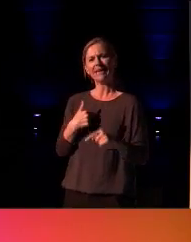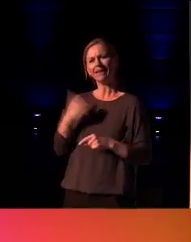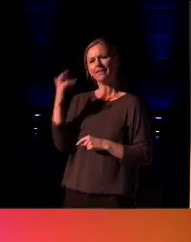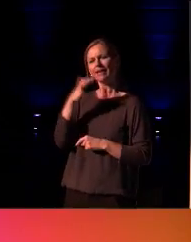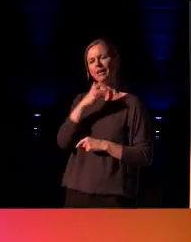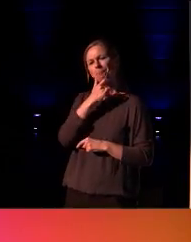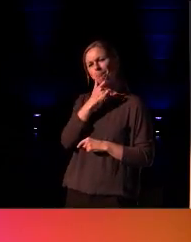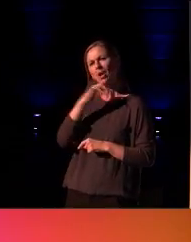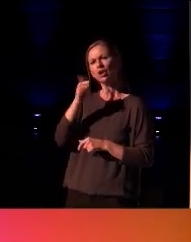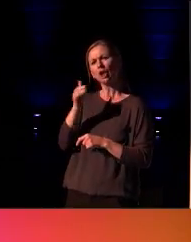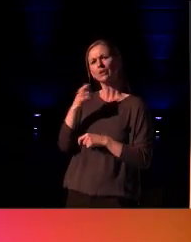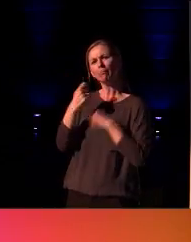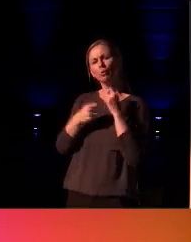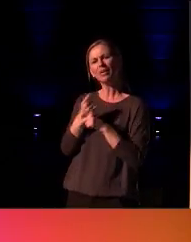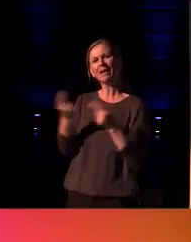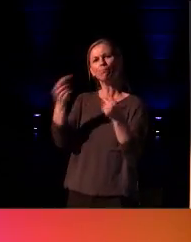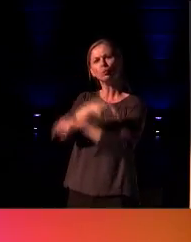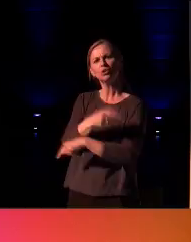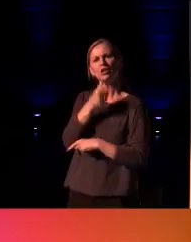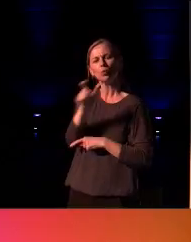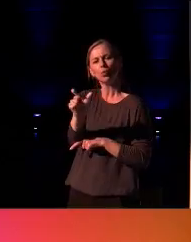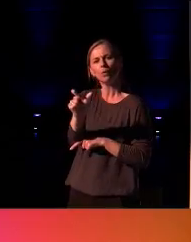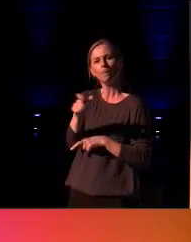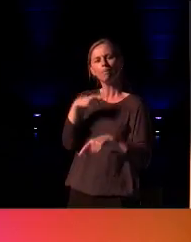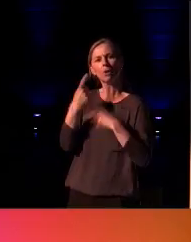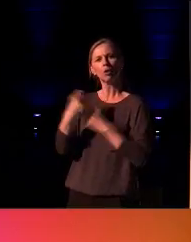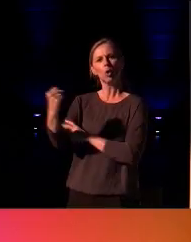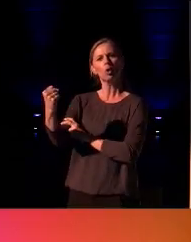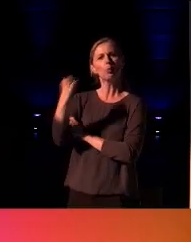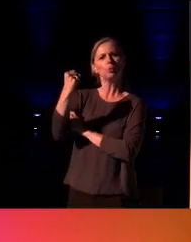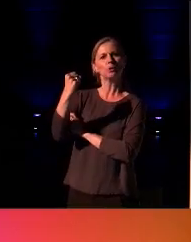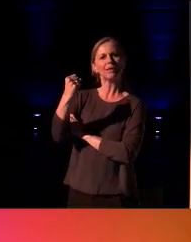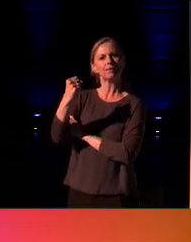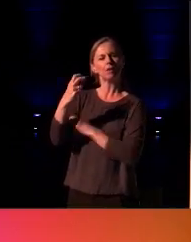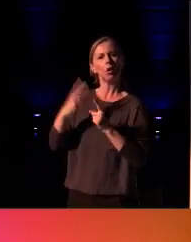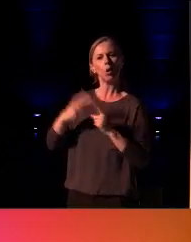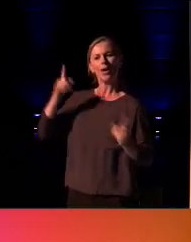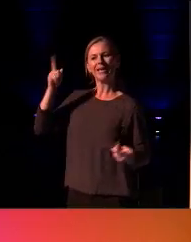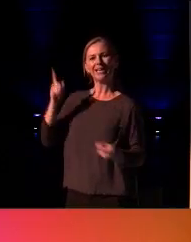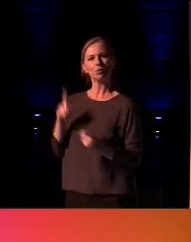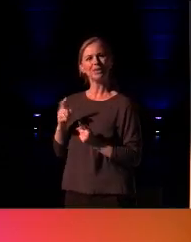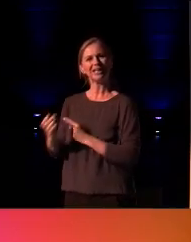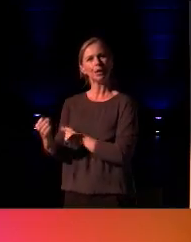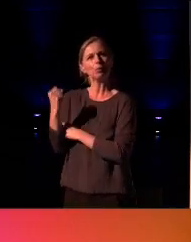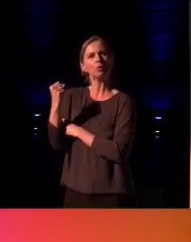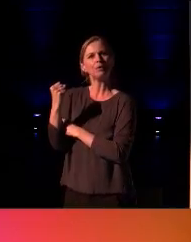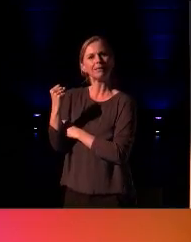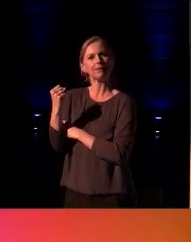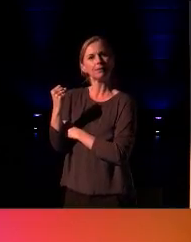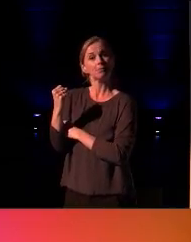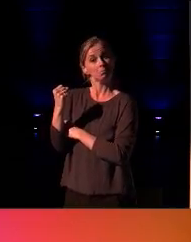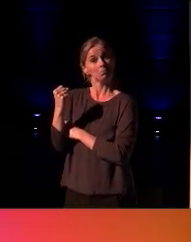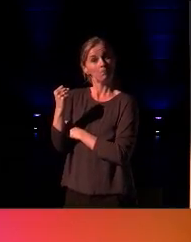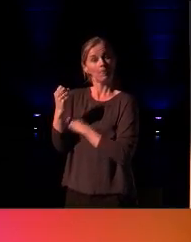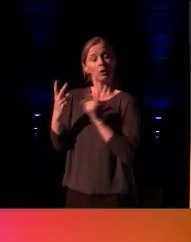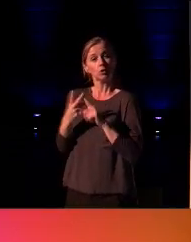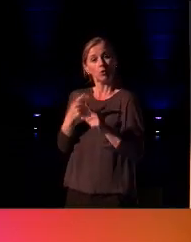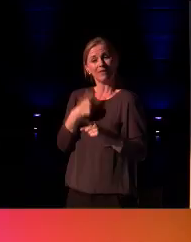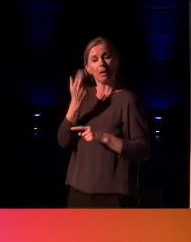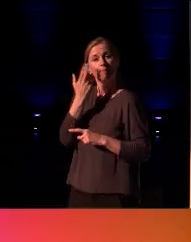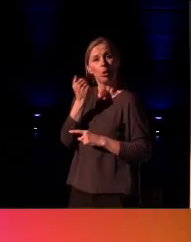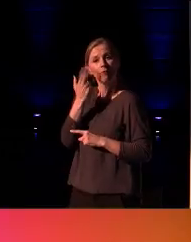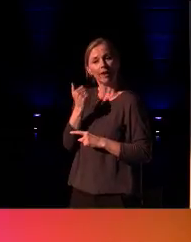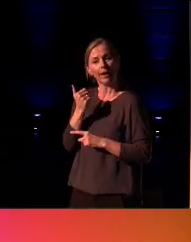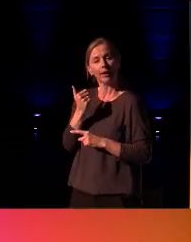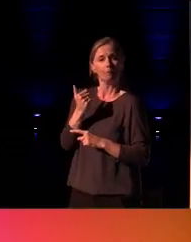at kanskje vi skal bruke mer det motsatte, snakke om robusthet og redusert robusthet, og at det vi prøver